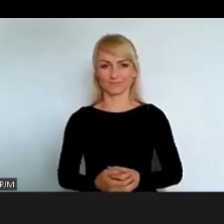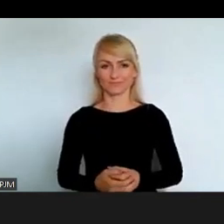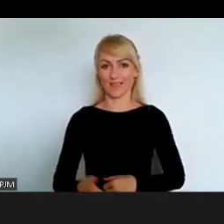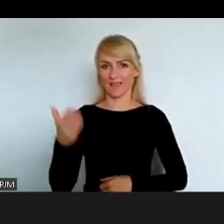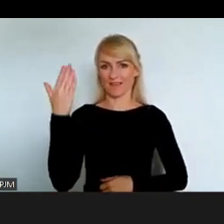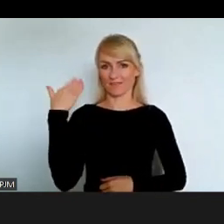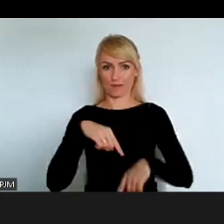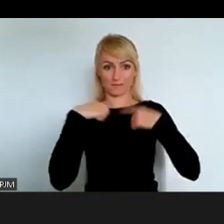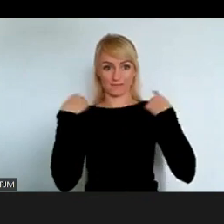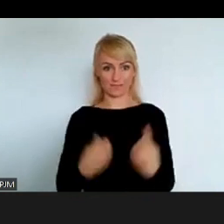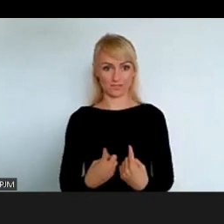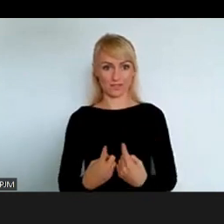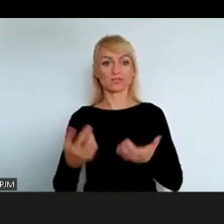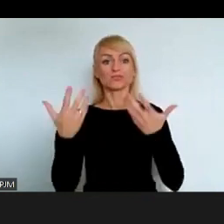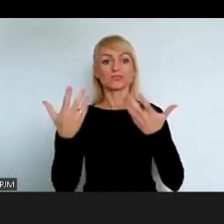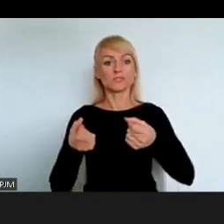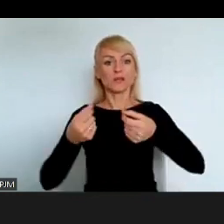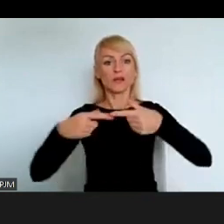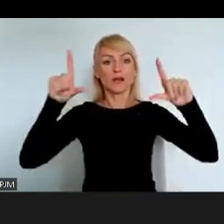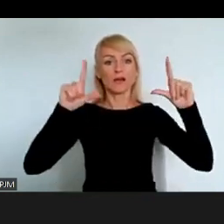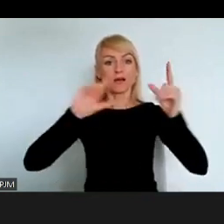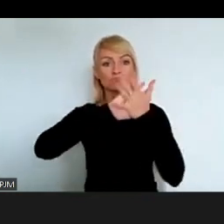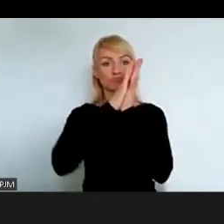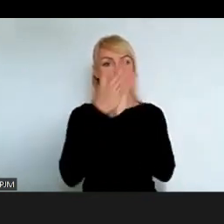udostępnić ekran, ale jakoś widzę.